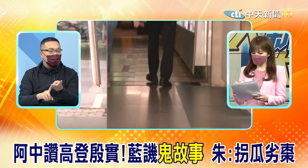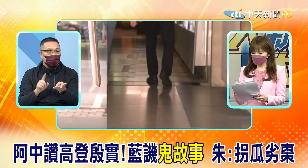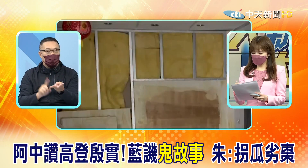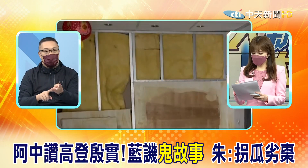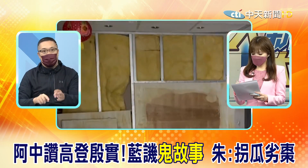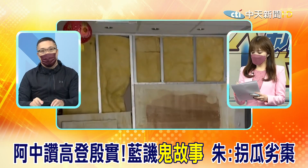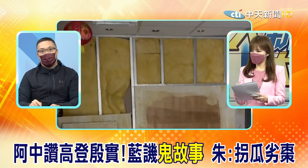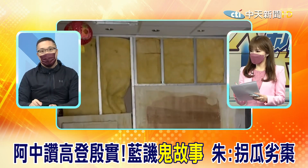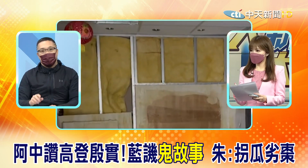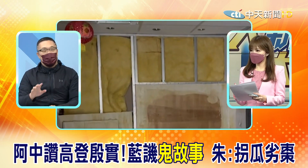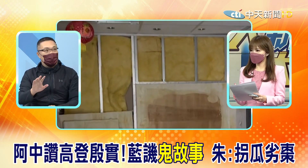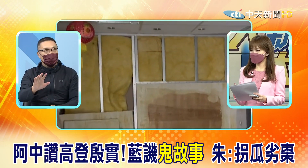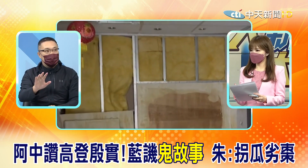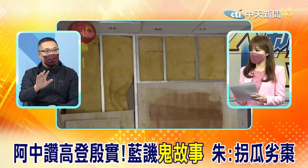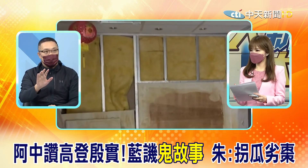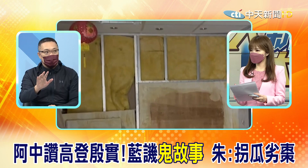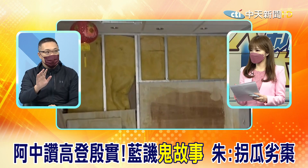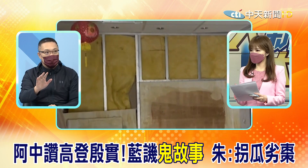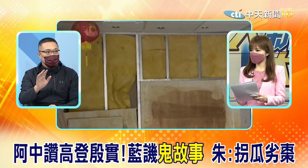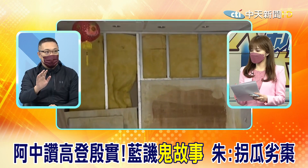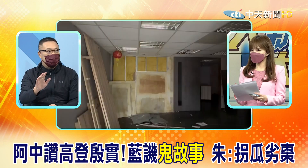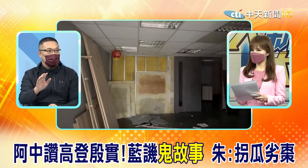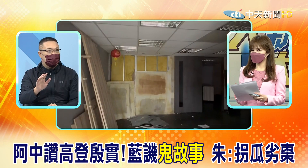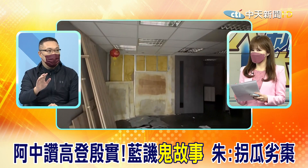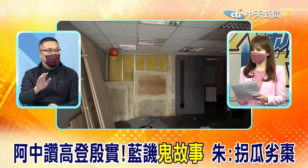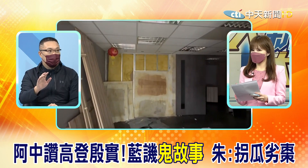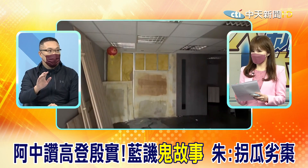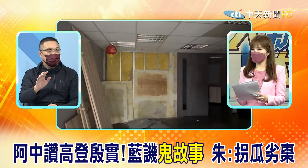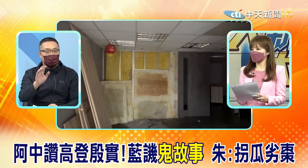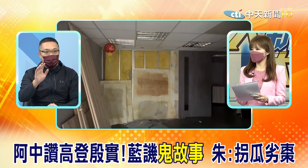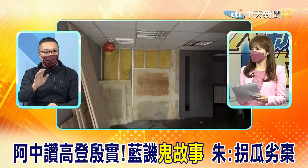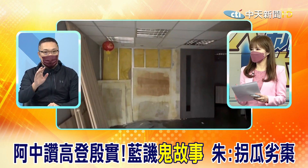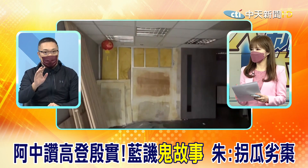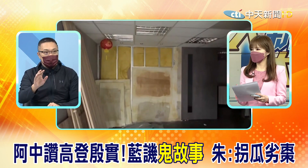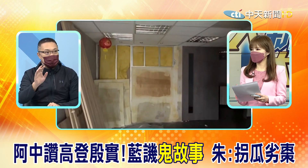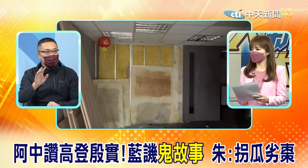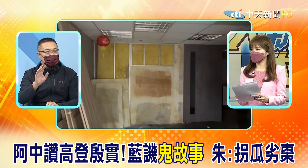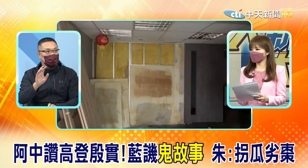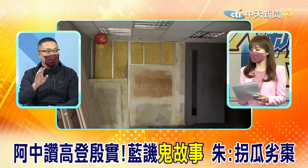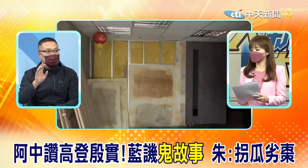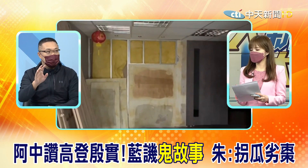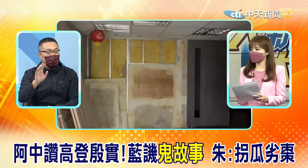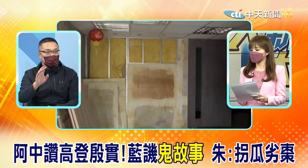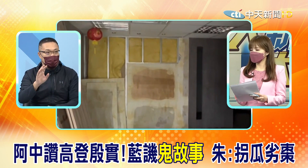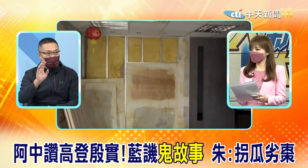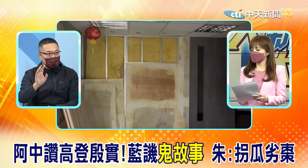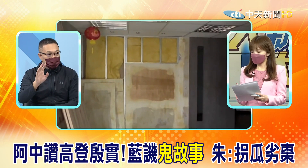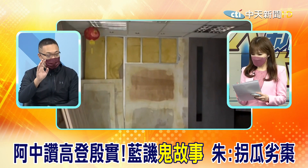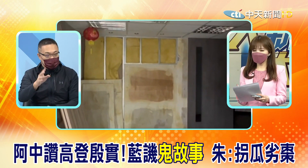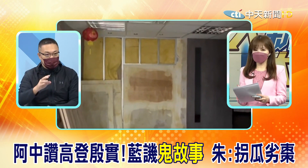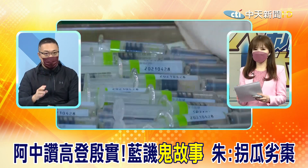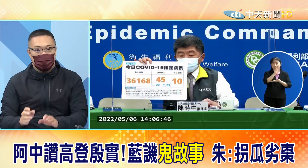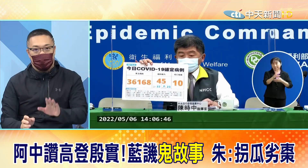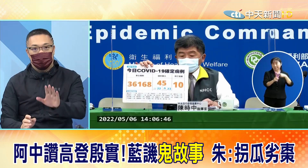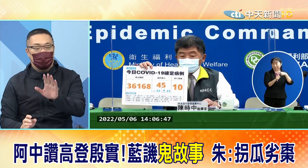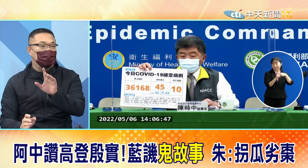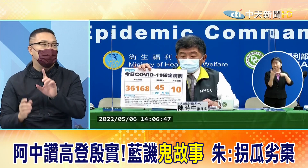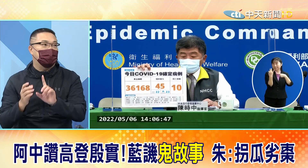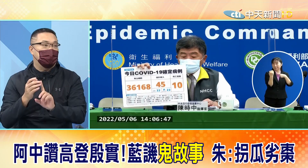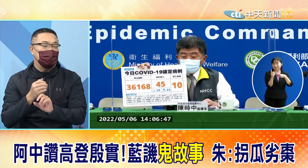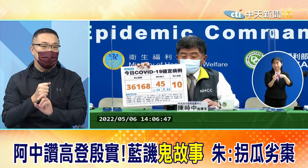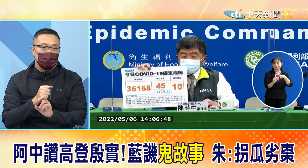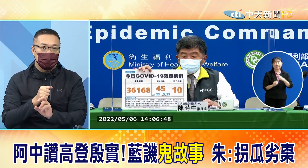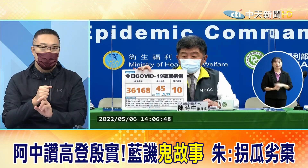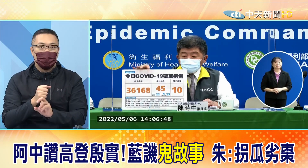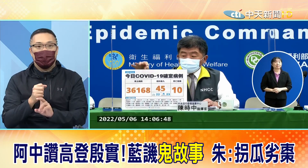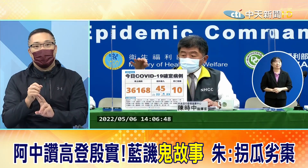台湾来。我靠，这是超级件哎、 欸， 这个比台积电的很多晶圆还要急。好，条件